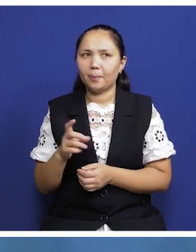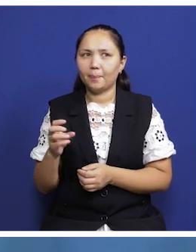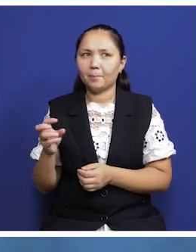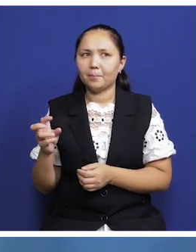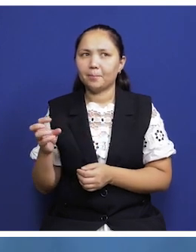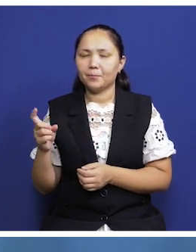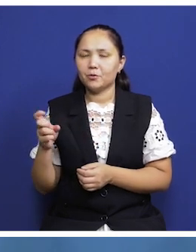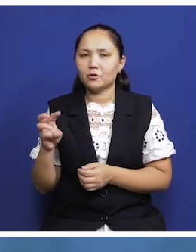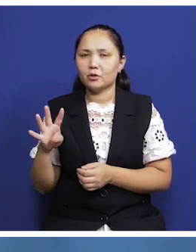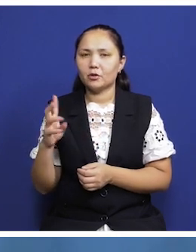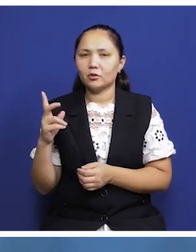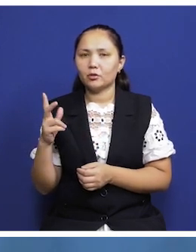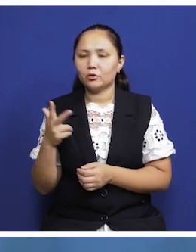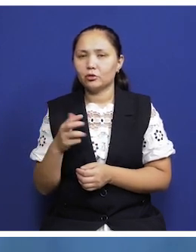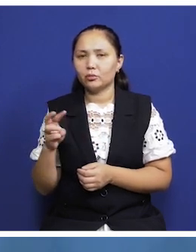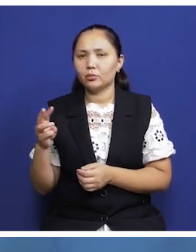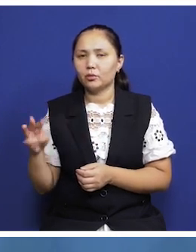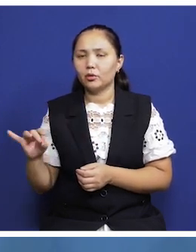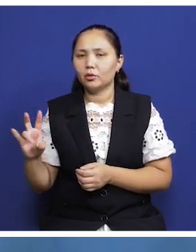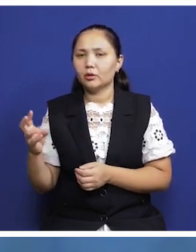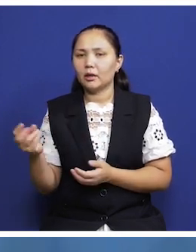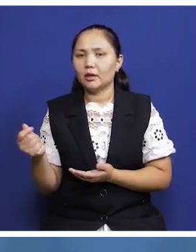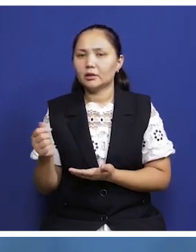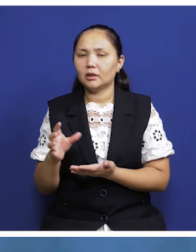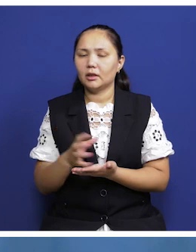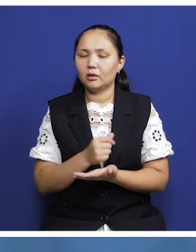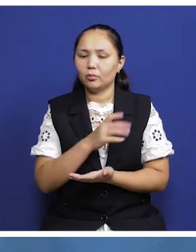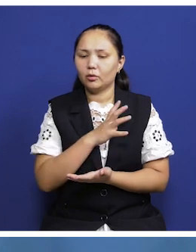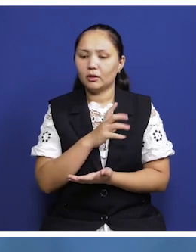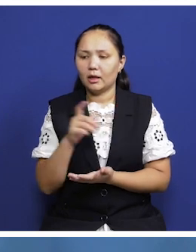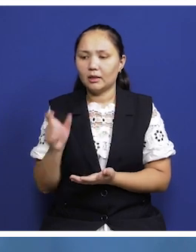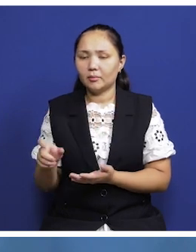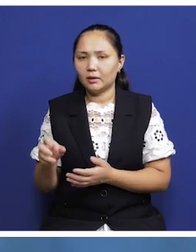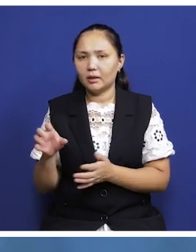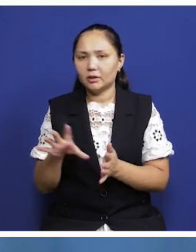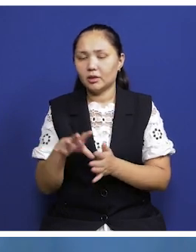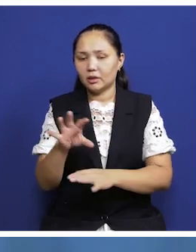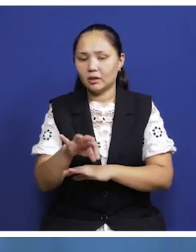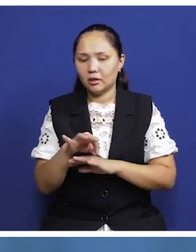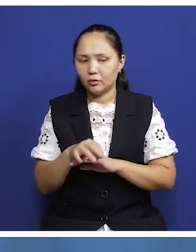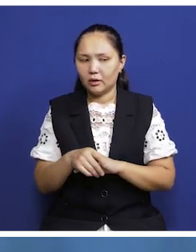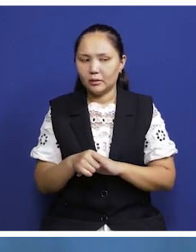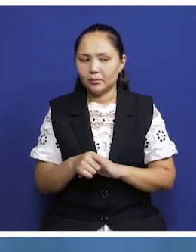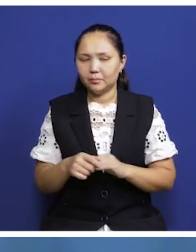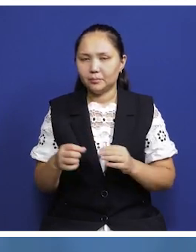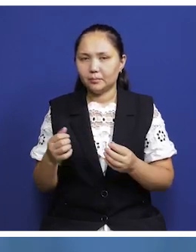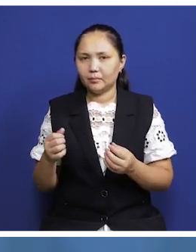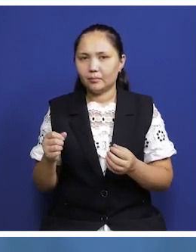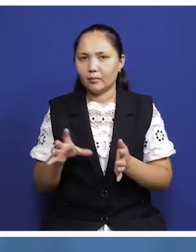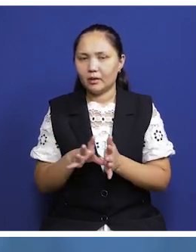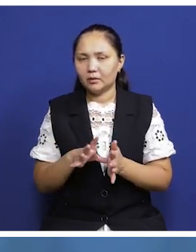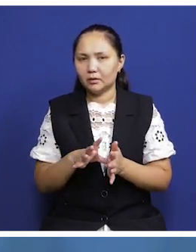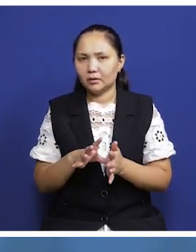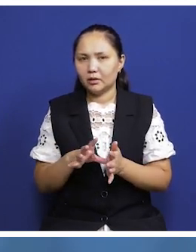бюджеттен 143 миллион теңге қарастырылып, 6 елді мекенге 8 көшені жарықтандыру жұмыстары жүргізілуде. Осы жарықтандыру